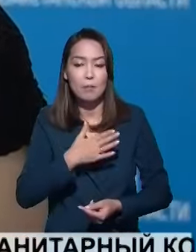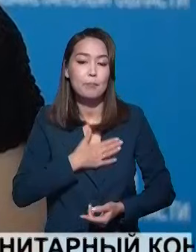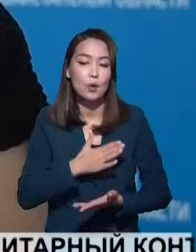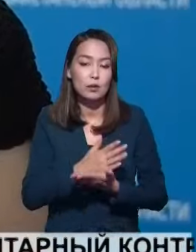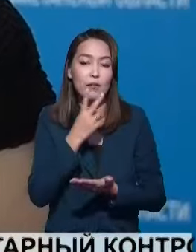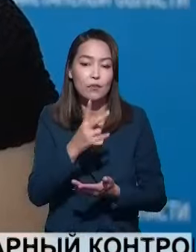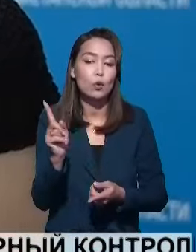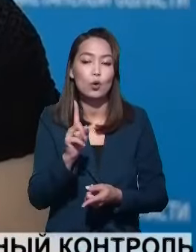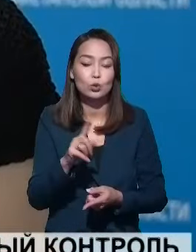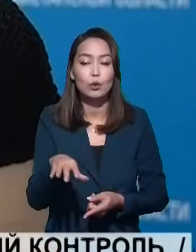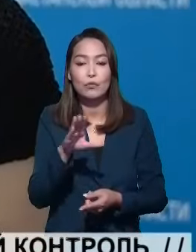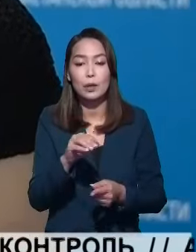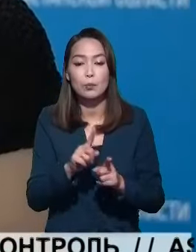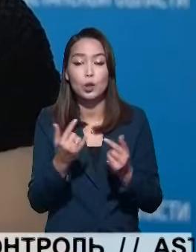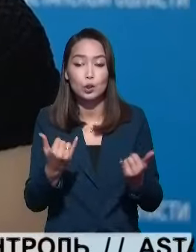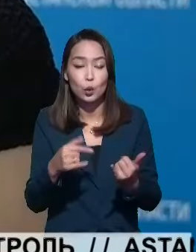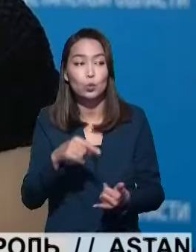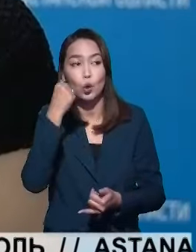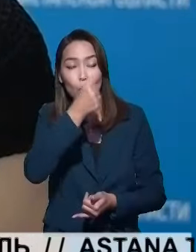«Даму», который в текущем году